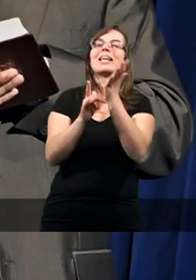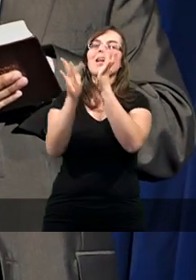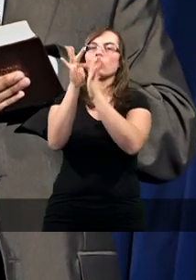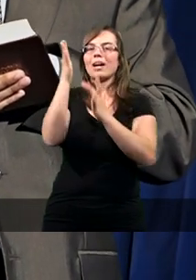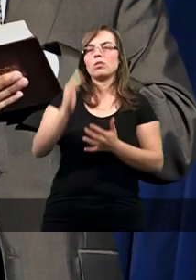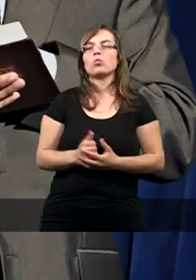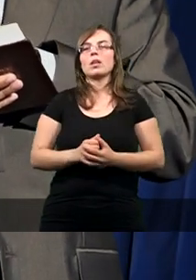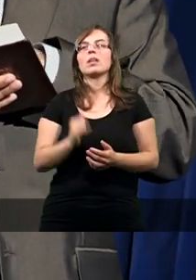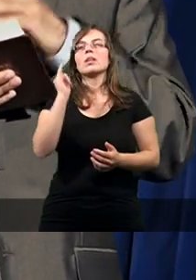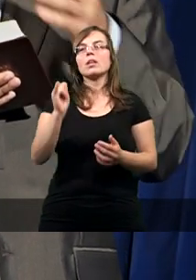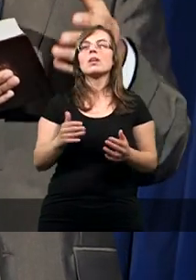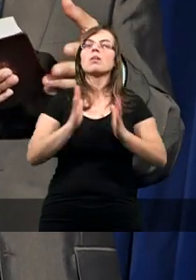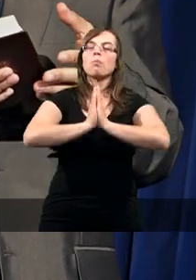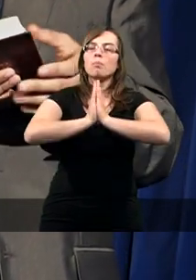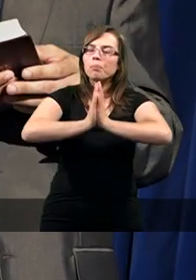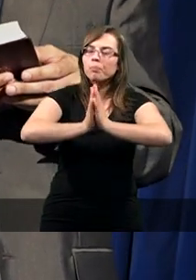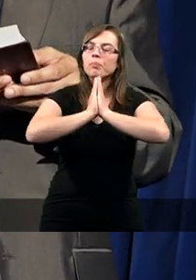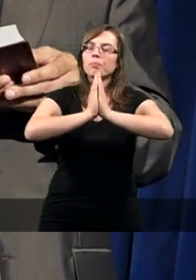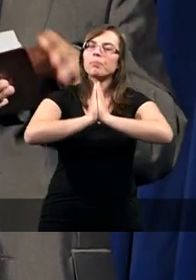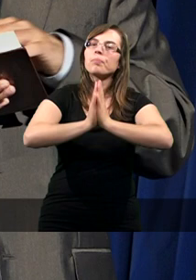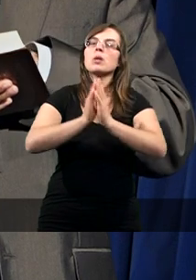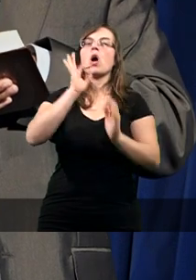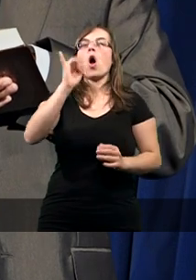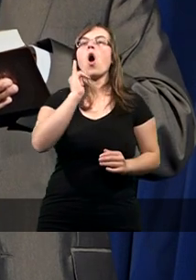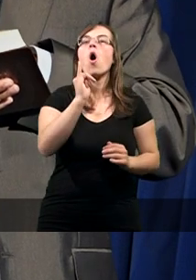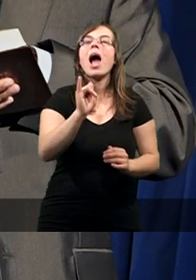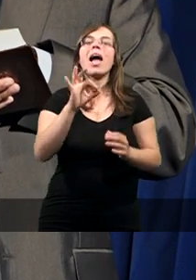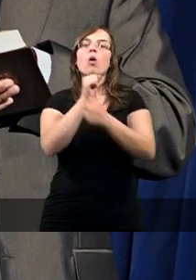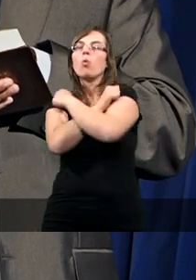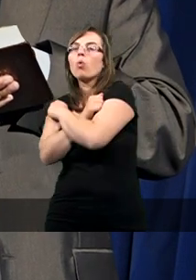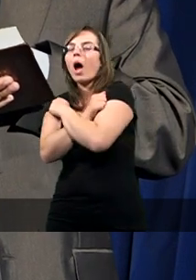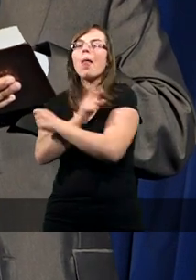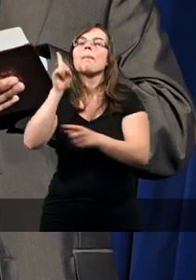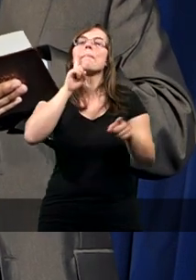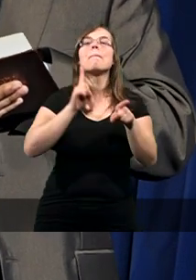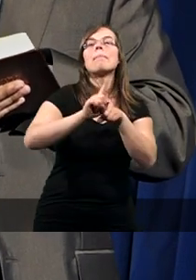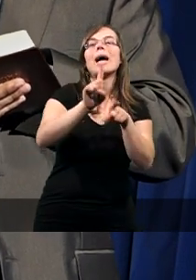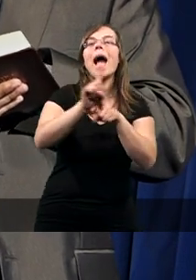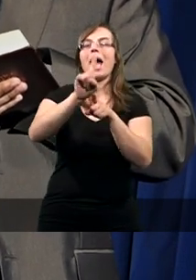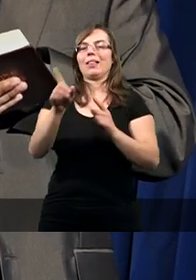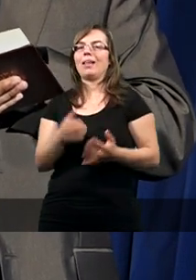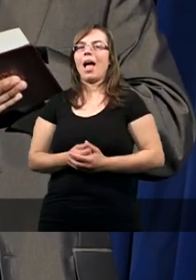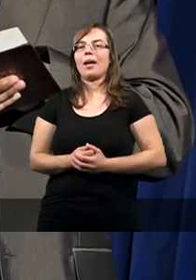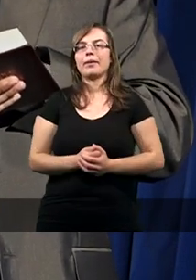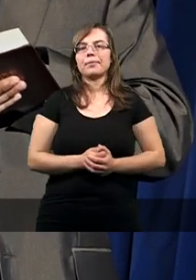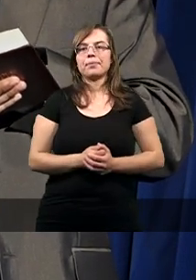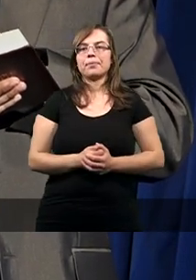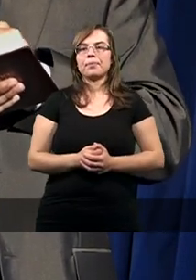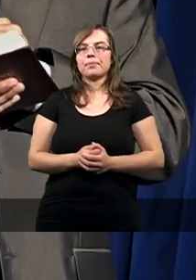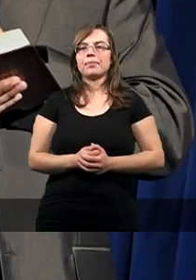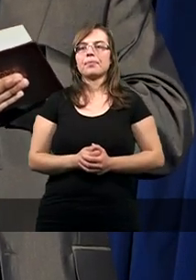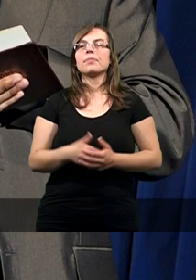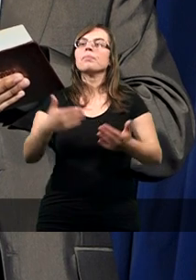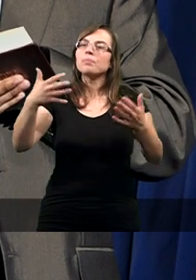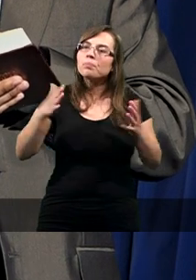Pleading for her loved one. Prosząc o jej ukochanego brata. Let's go just a little further to chapter